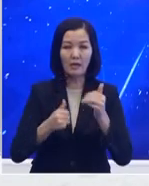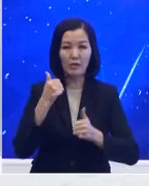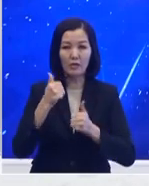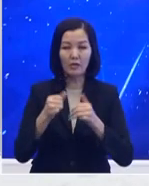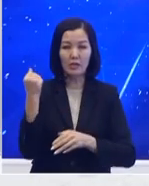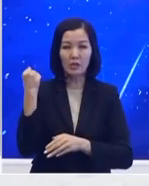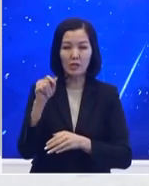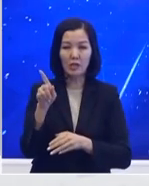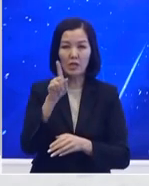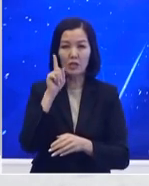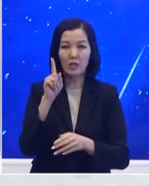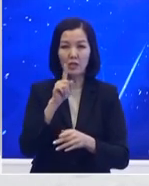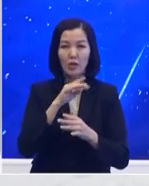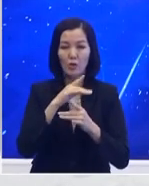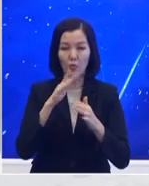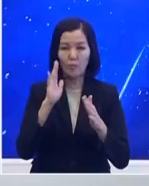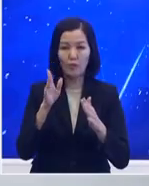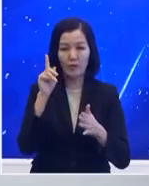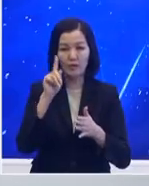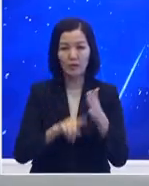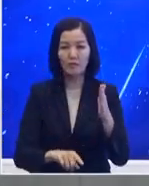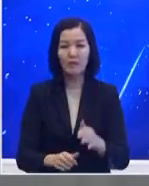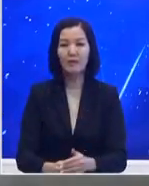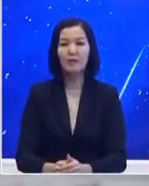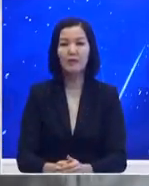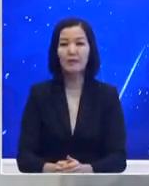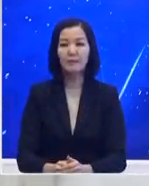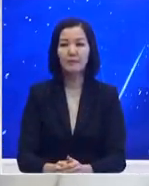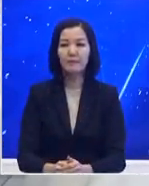жүлде алатын жастар көбейетіндігіне сенімді.